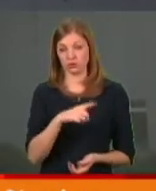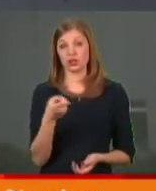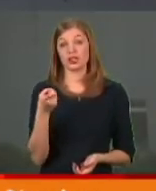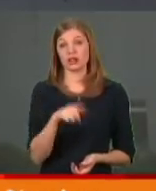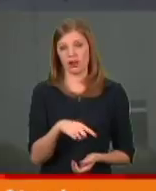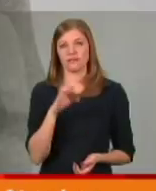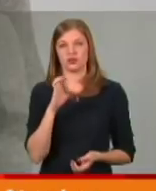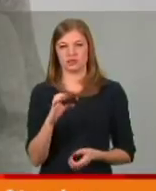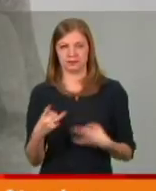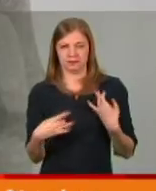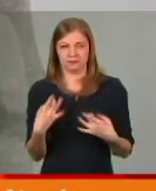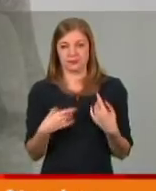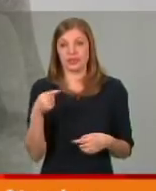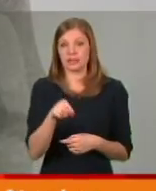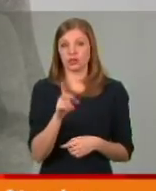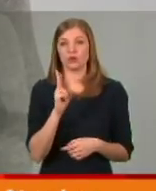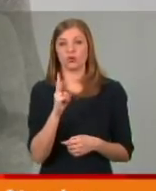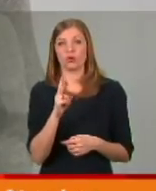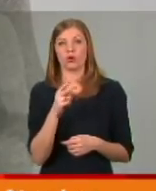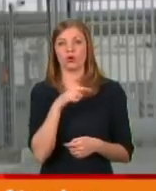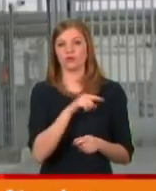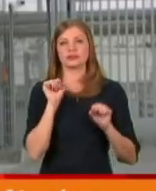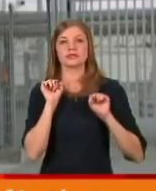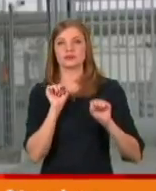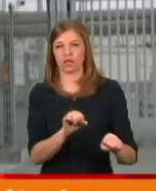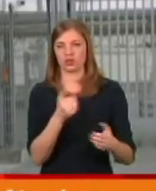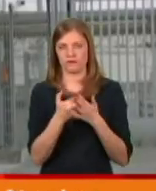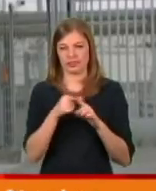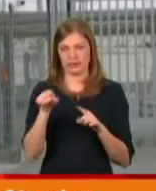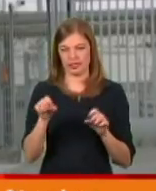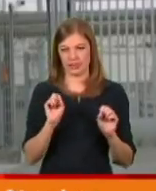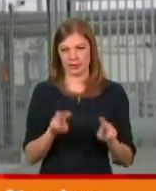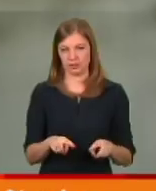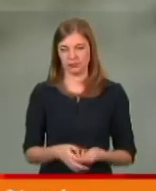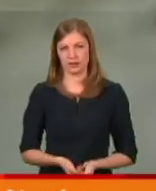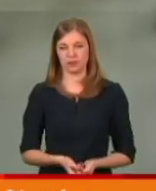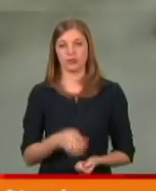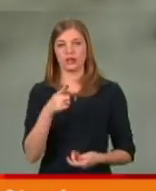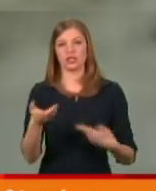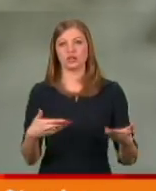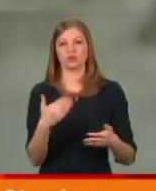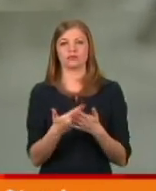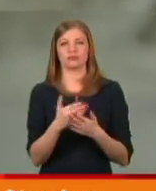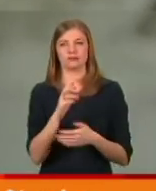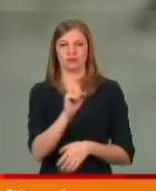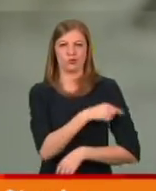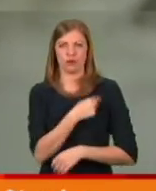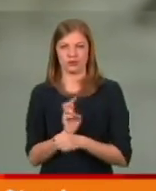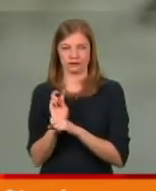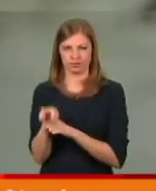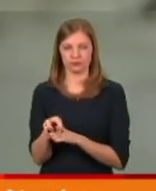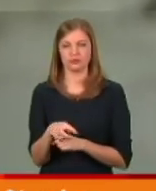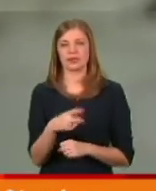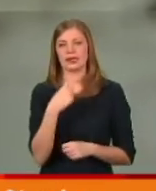Іноді навіть із роздратуванням тих, кого станційники захищають від цієї небезпеки. Ти йдеш в больничку, там,